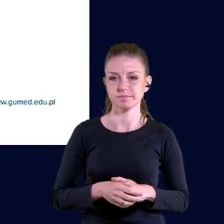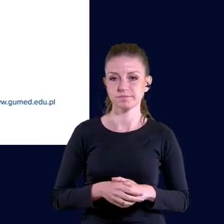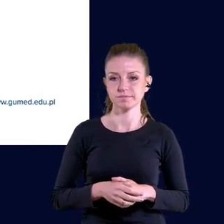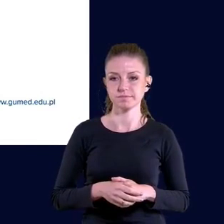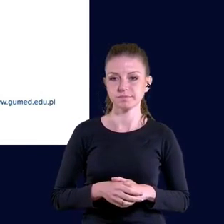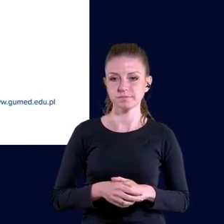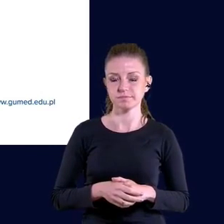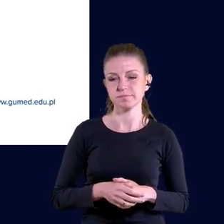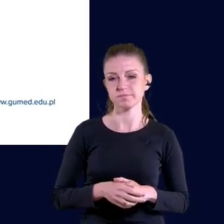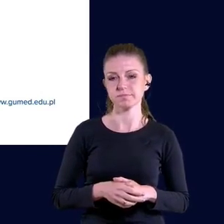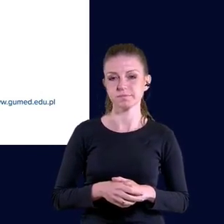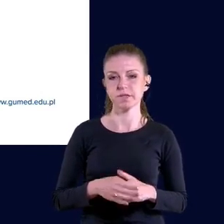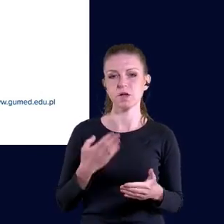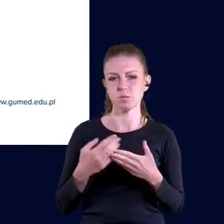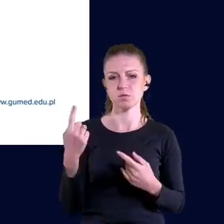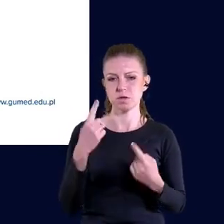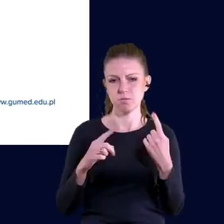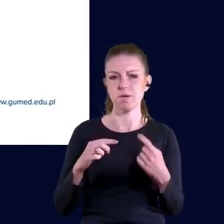Uniwersytet